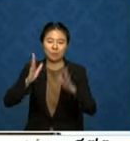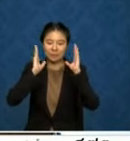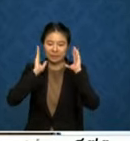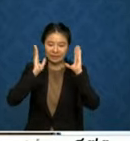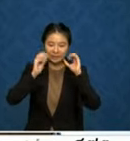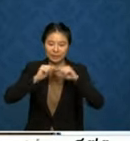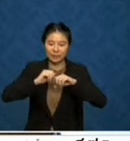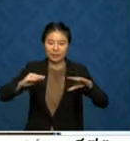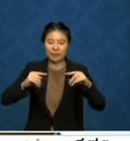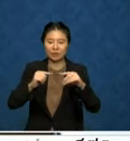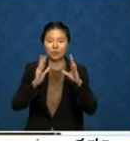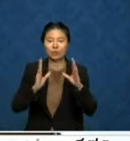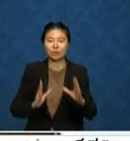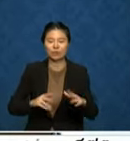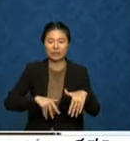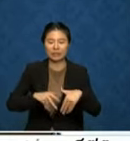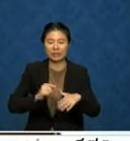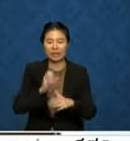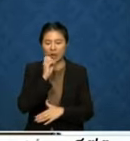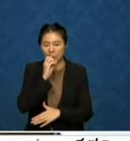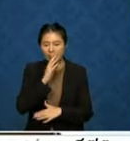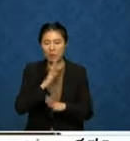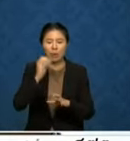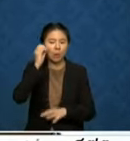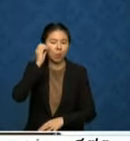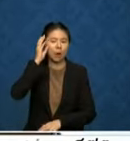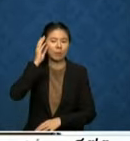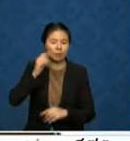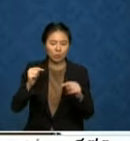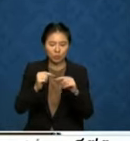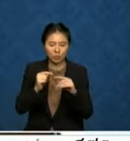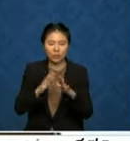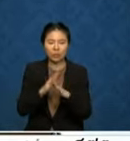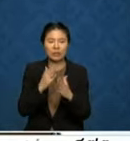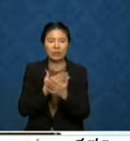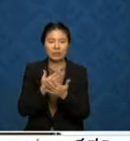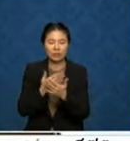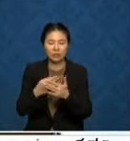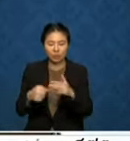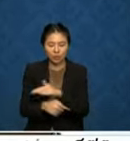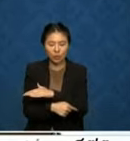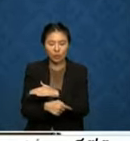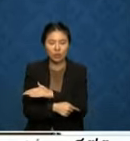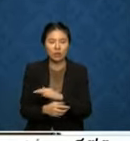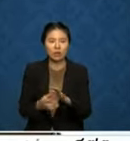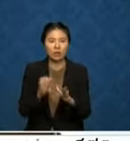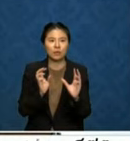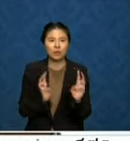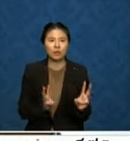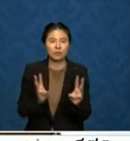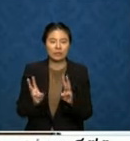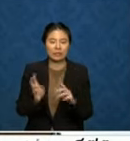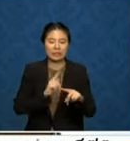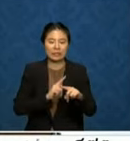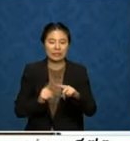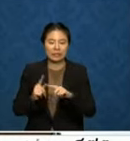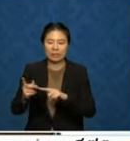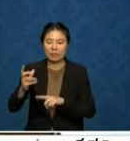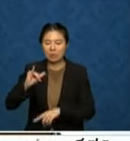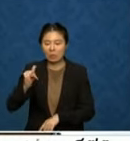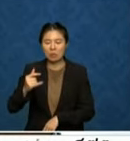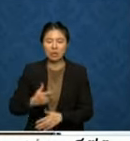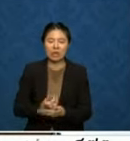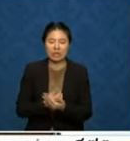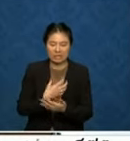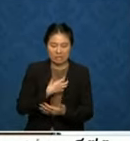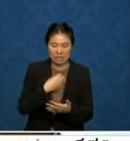ได้ทราบถึงพิษภัยของบริษัทแชร์ลูกโซ่หรือการระดมทุนนะครับคงไม่มีใครที่รวยกันมาแบบง่ายๆโด